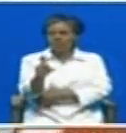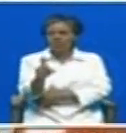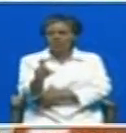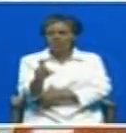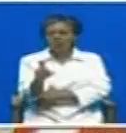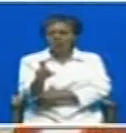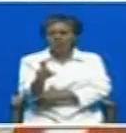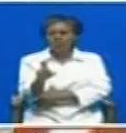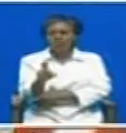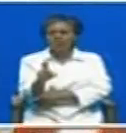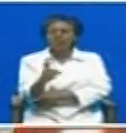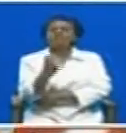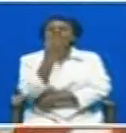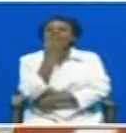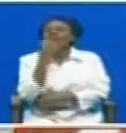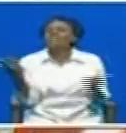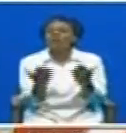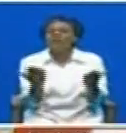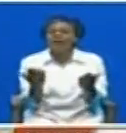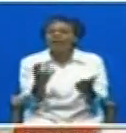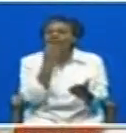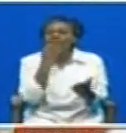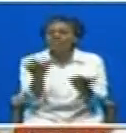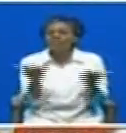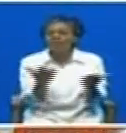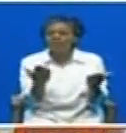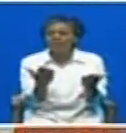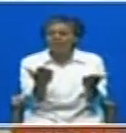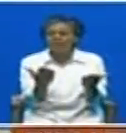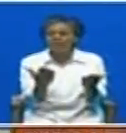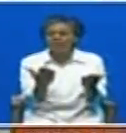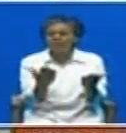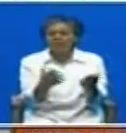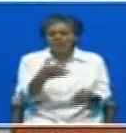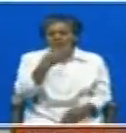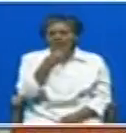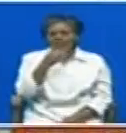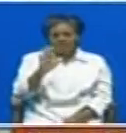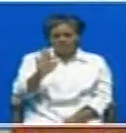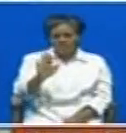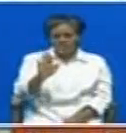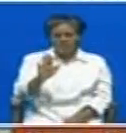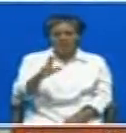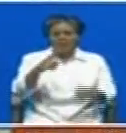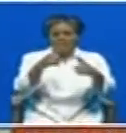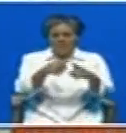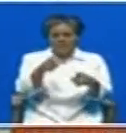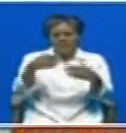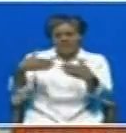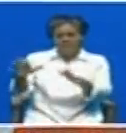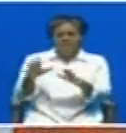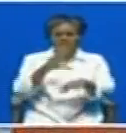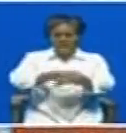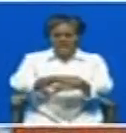tunaulizwa mheshimiwa Rais kenyata Yuko Wapi zefania mwak Yuko Wapi babake mzeeefanaya Hata hivyo hakuondoka na